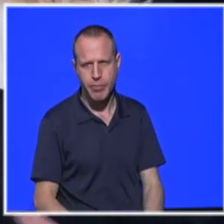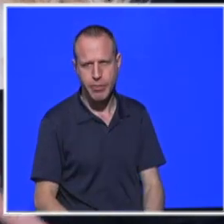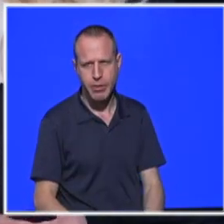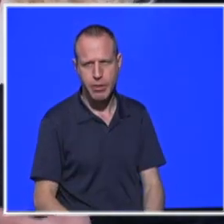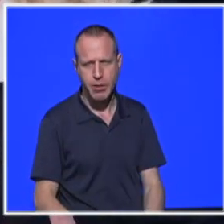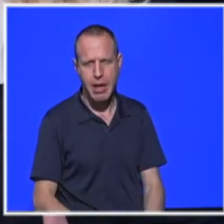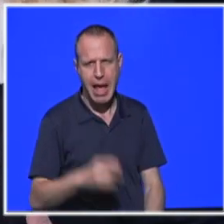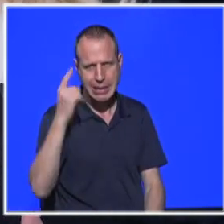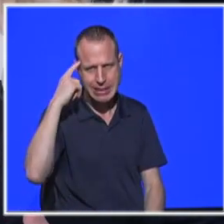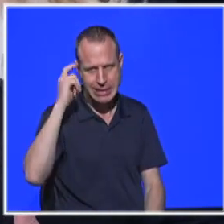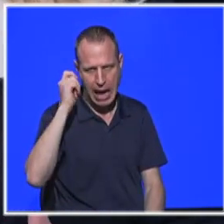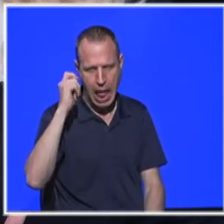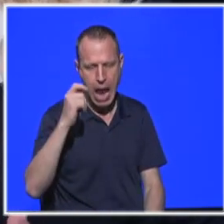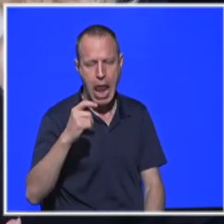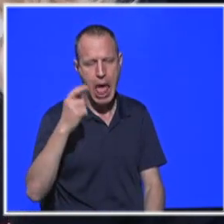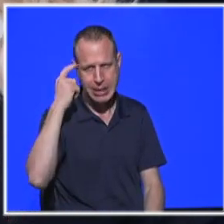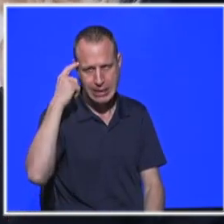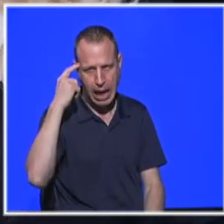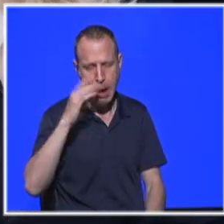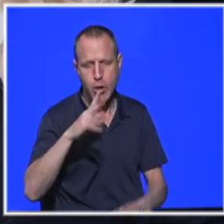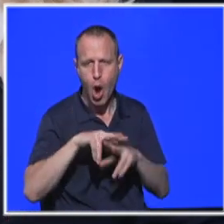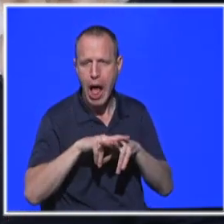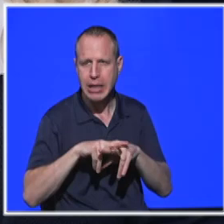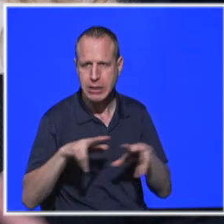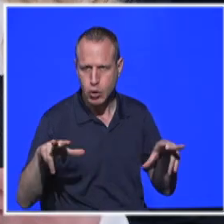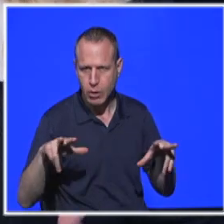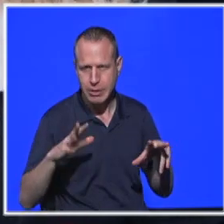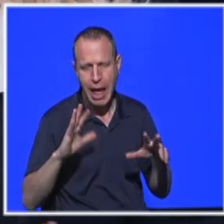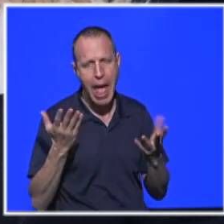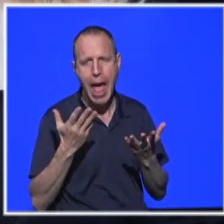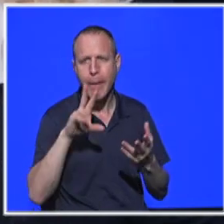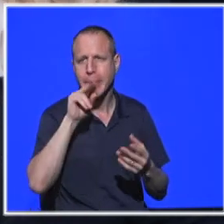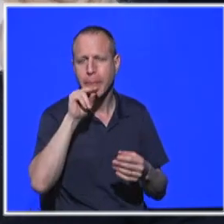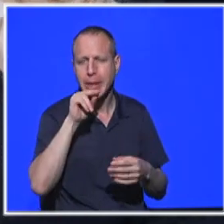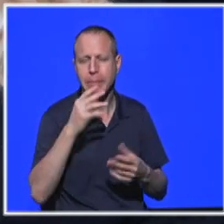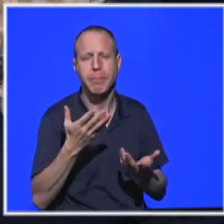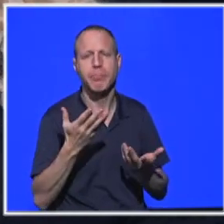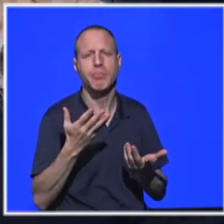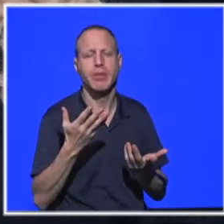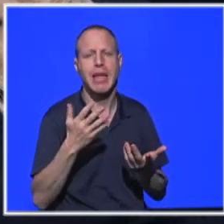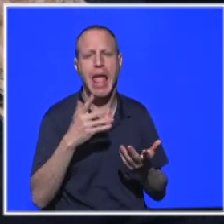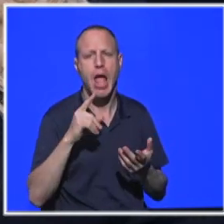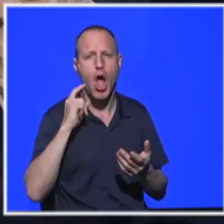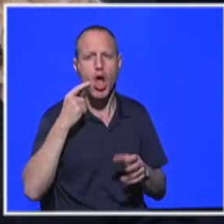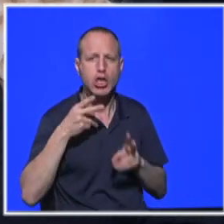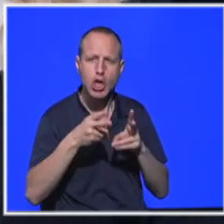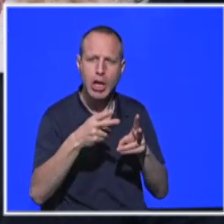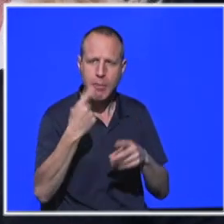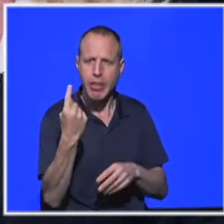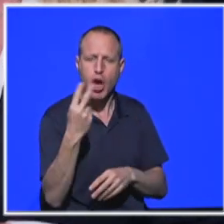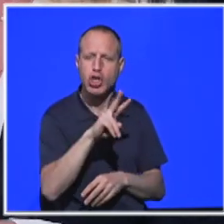השחי, מה שנקרא, מכל הסיטואציה, של איך מדברים ואיך בעצם לועגים אחד לשני,